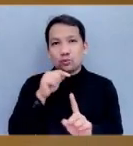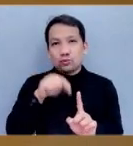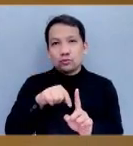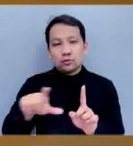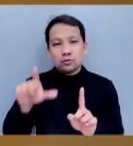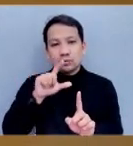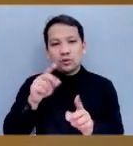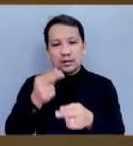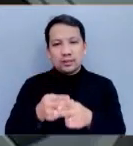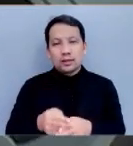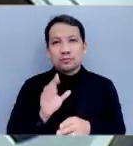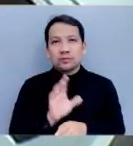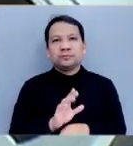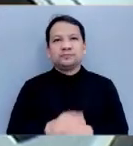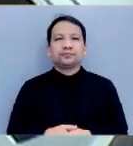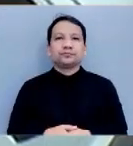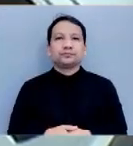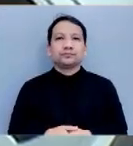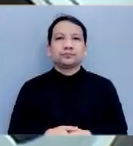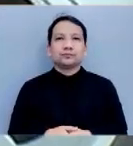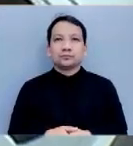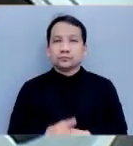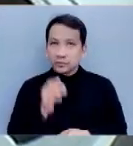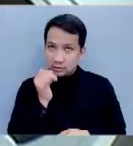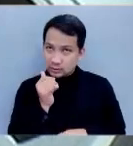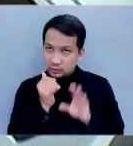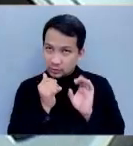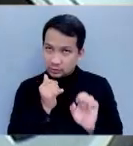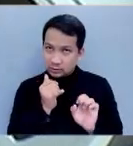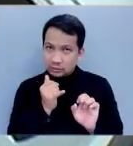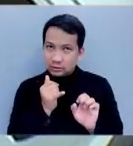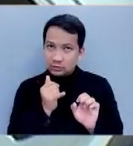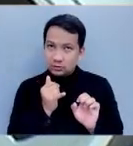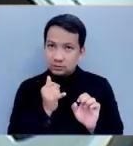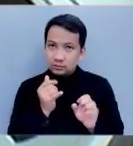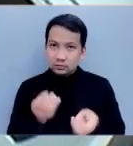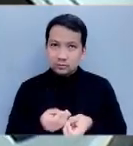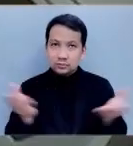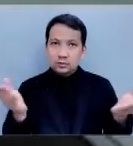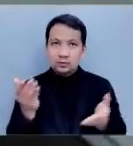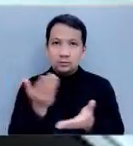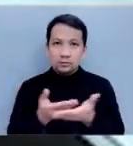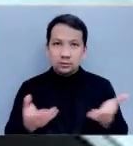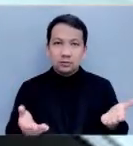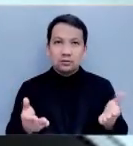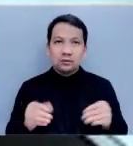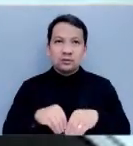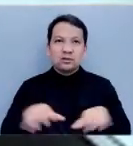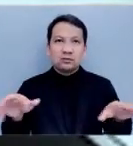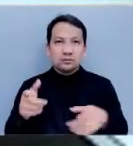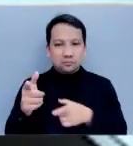ng pangalan nito. Sa kuha ng CCTV sa krimen, makikitang nagsaboy pa ng mga papel ang mga suspect matapos ang